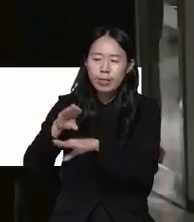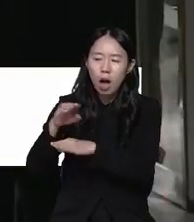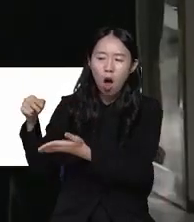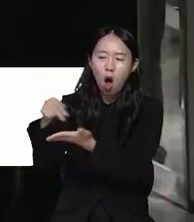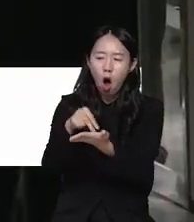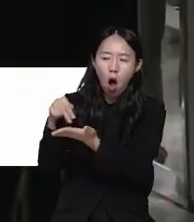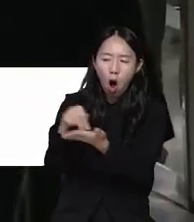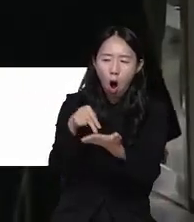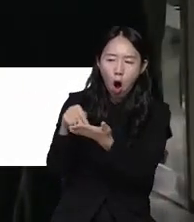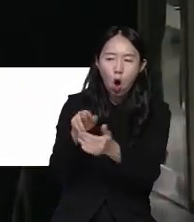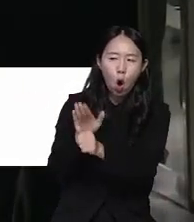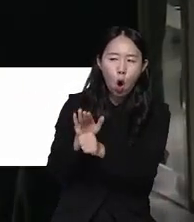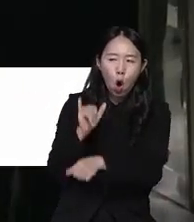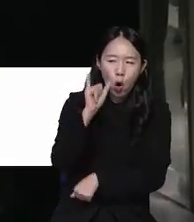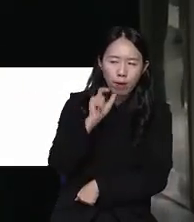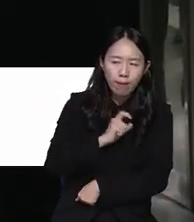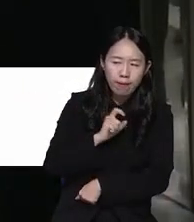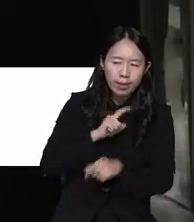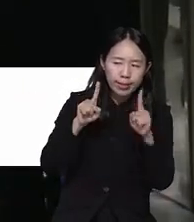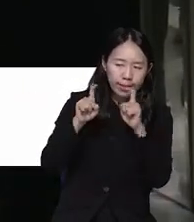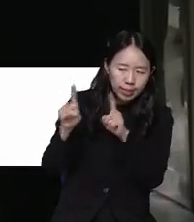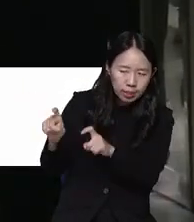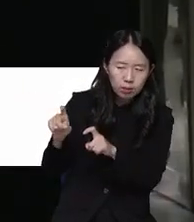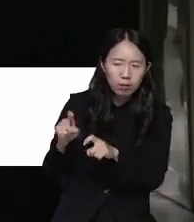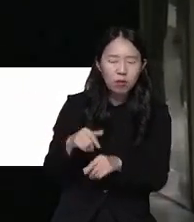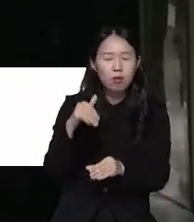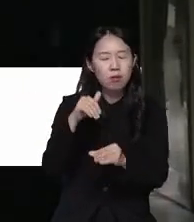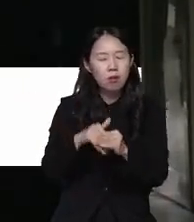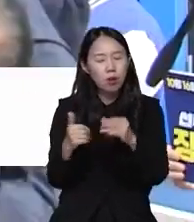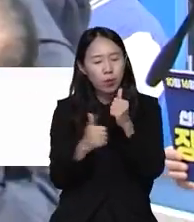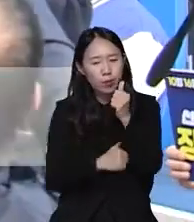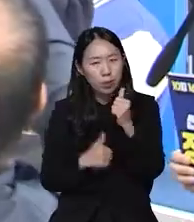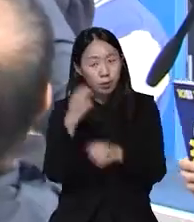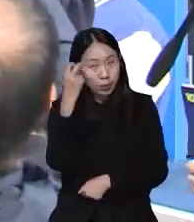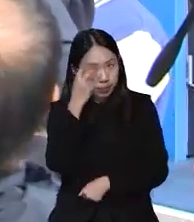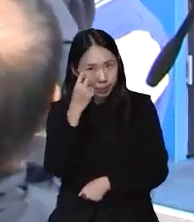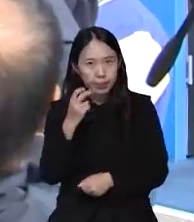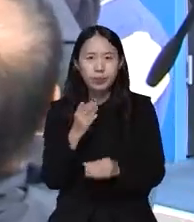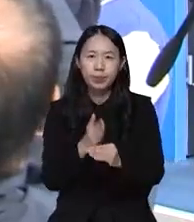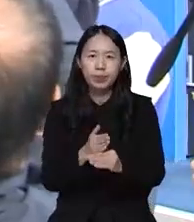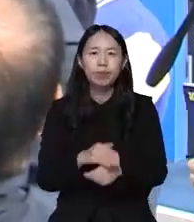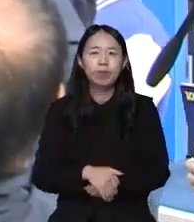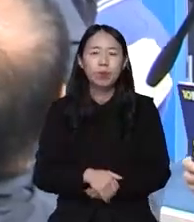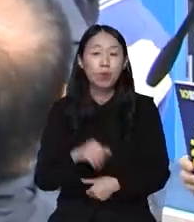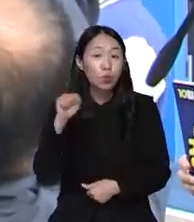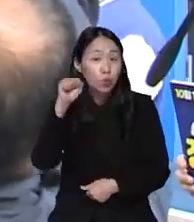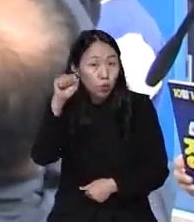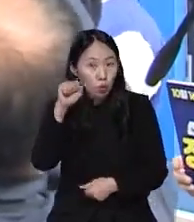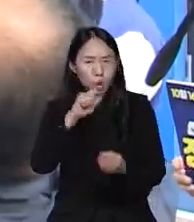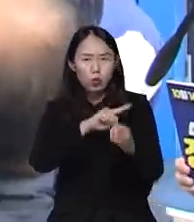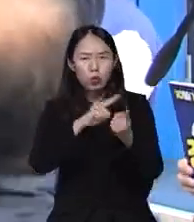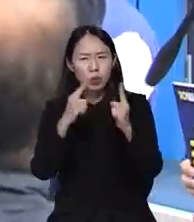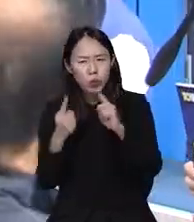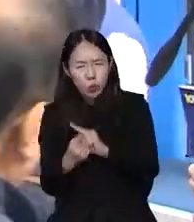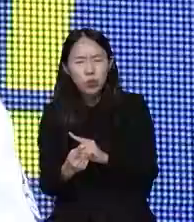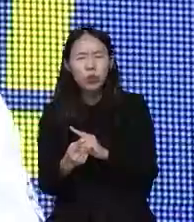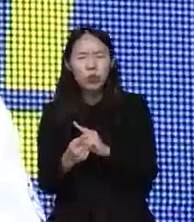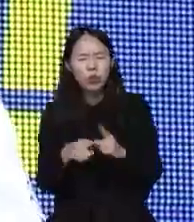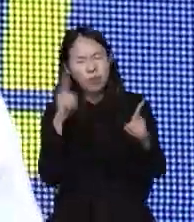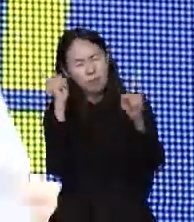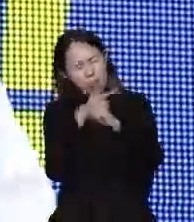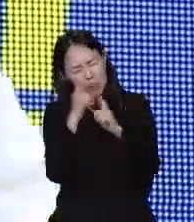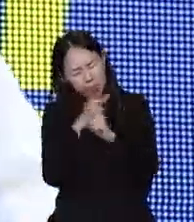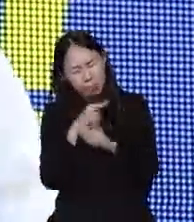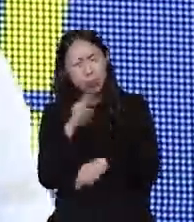의혹이 불거지면서 선관위도 조사에 나선 것으로 알려졌습니다. 후보들 간 공세 수위도 높아지고